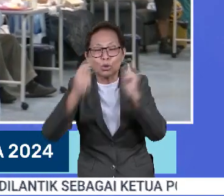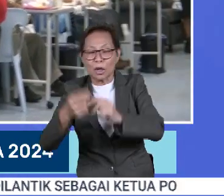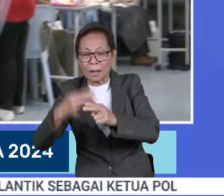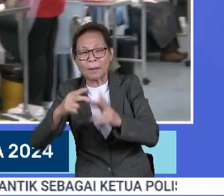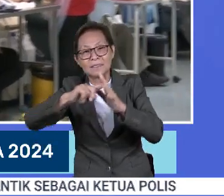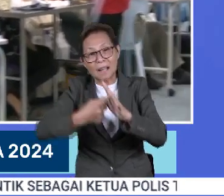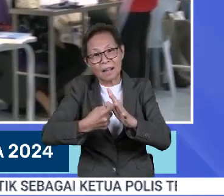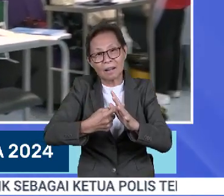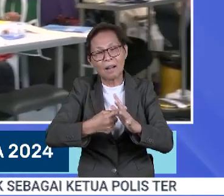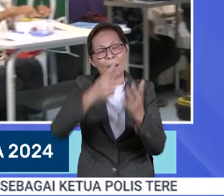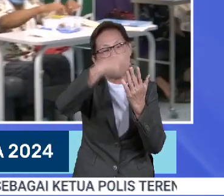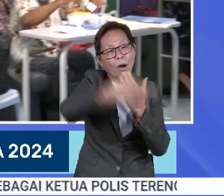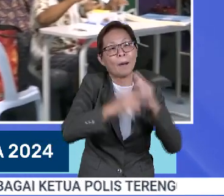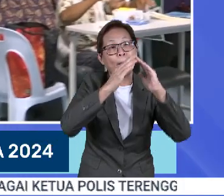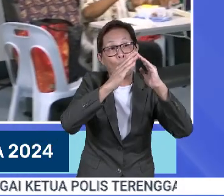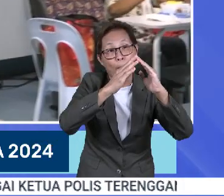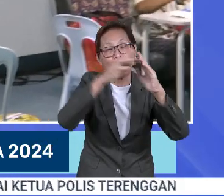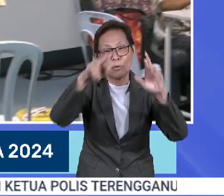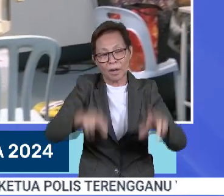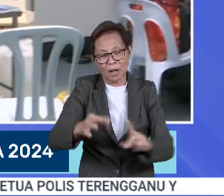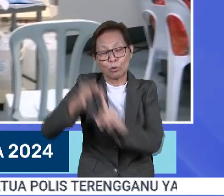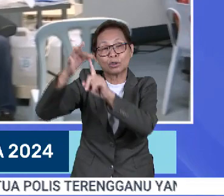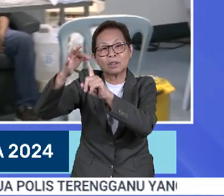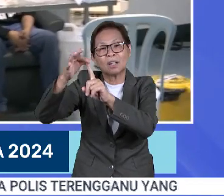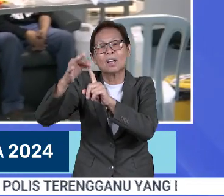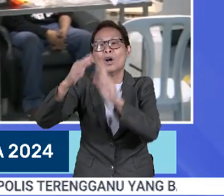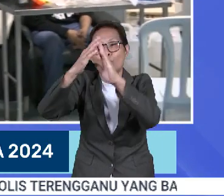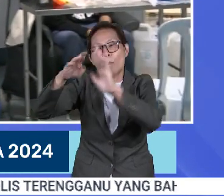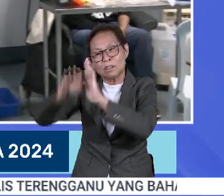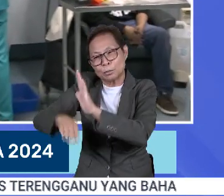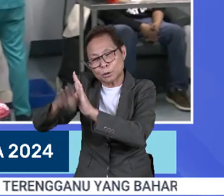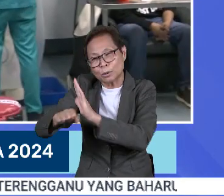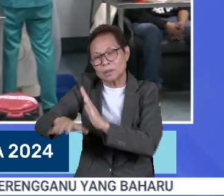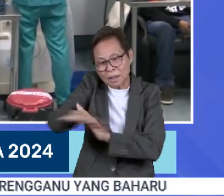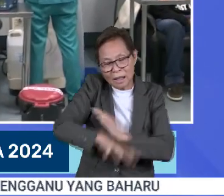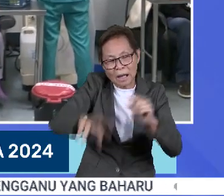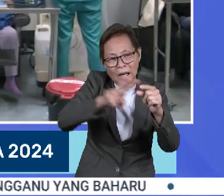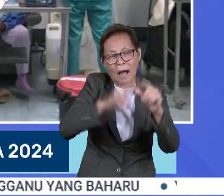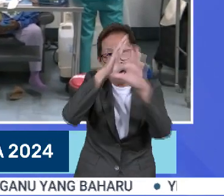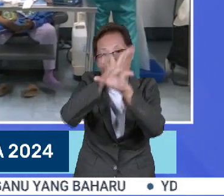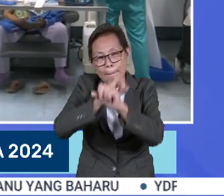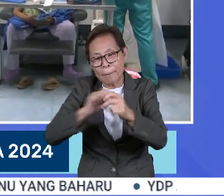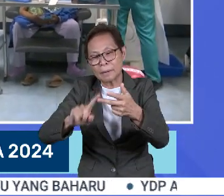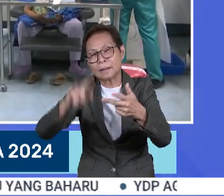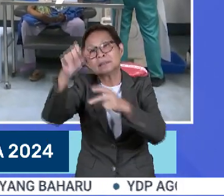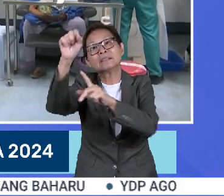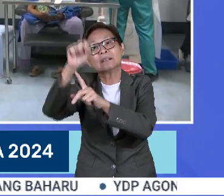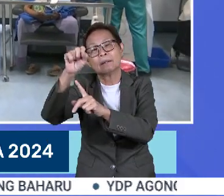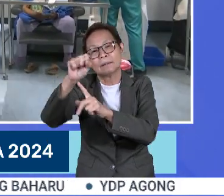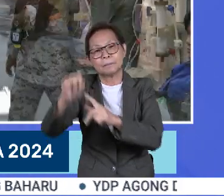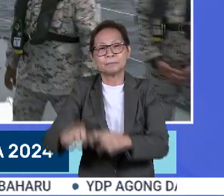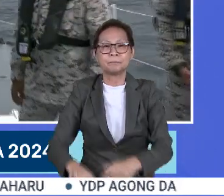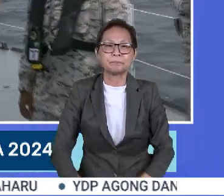kawasan program Perumahan Rakyat khususnya Perumahan dan Selayang